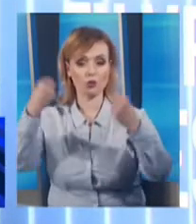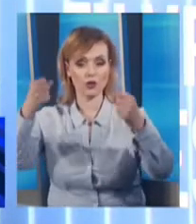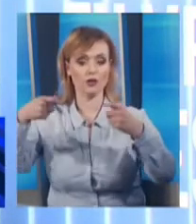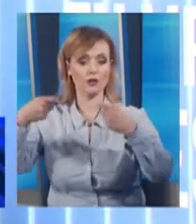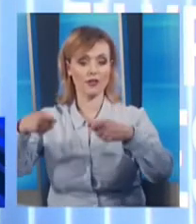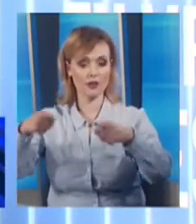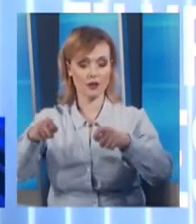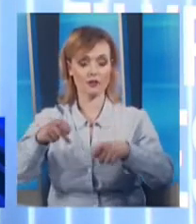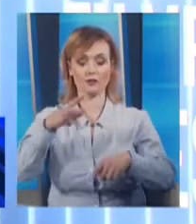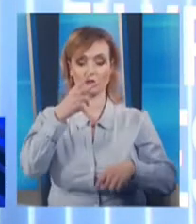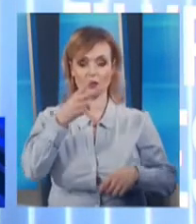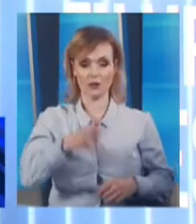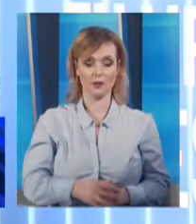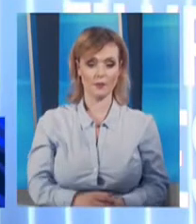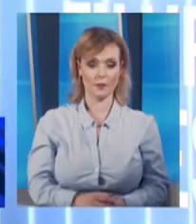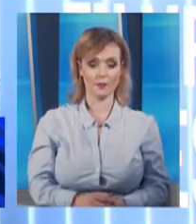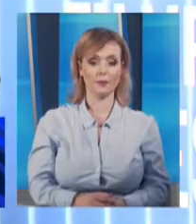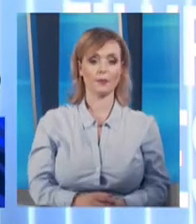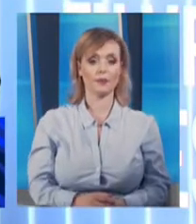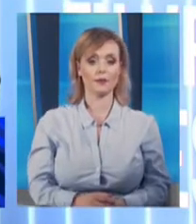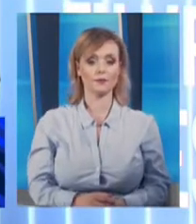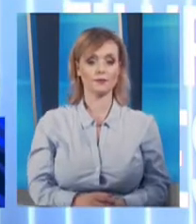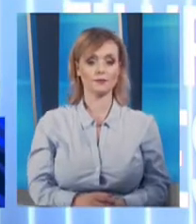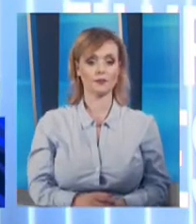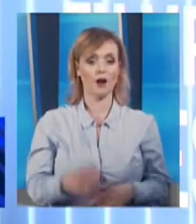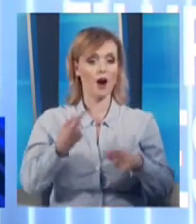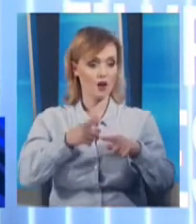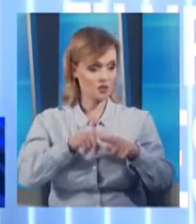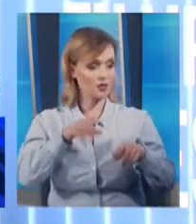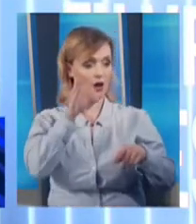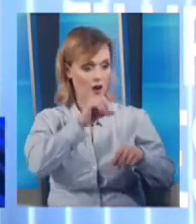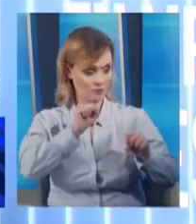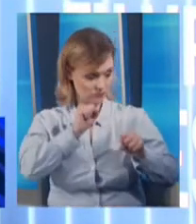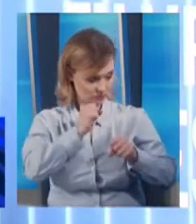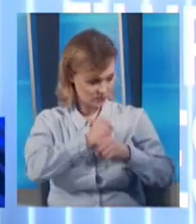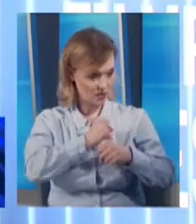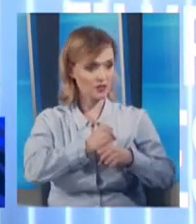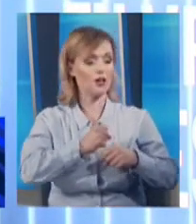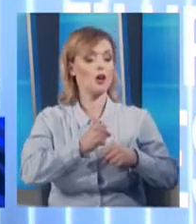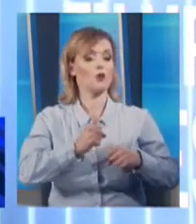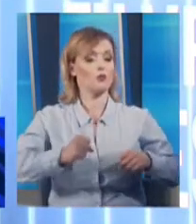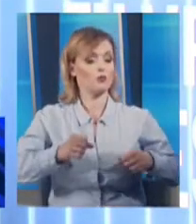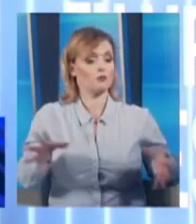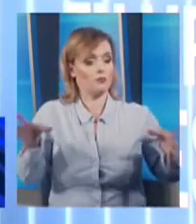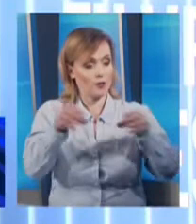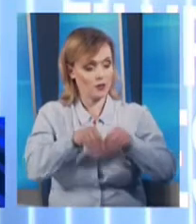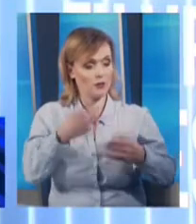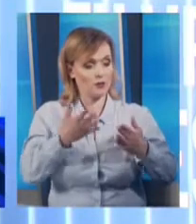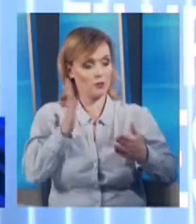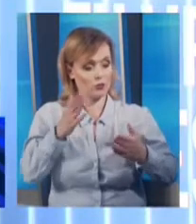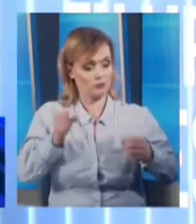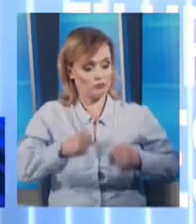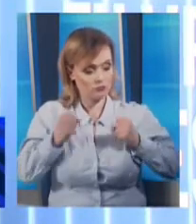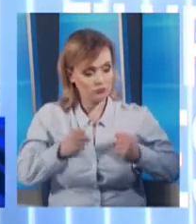mai jos nivel din ultimii 10 ani. Iată, aceste lucruri pot fi făcute cu un efort comun al nostru, al tuturor. Iată de ce voi